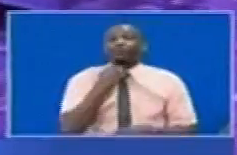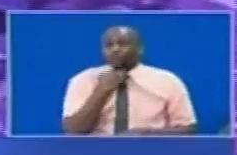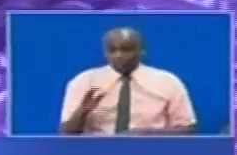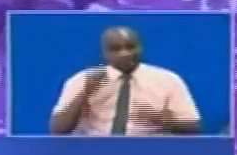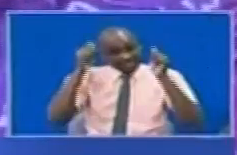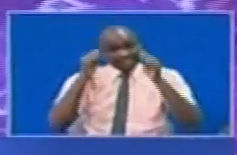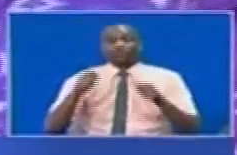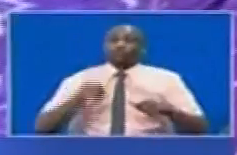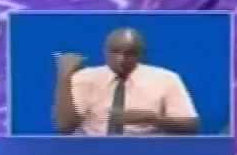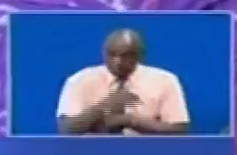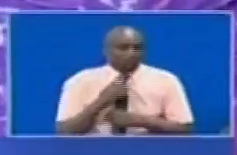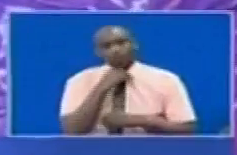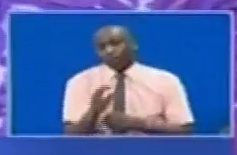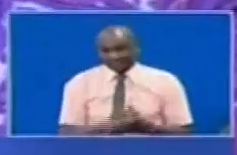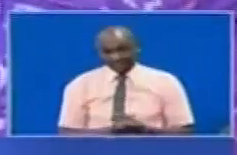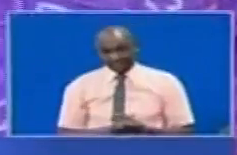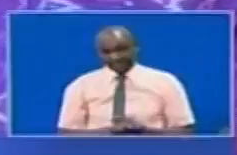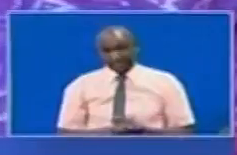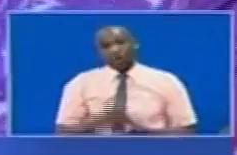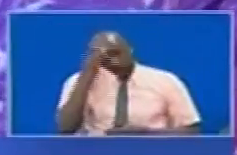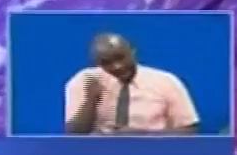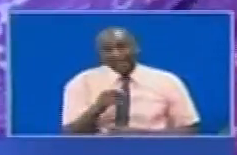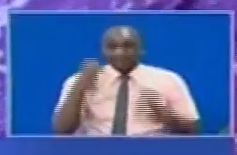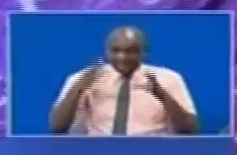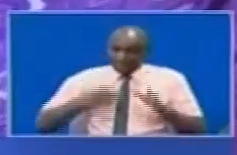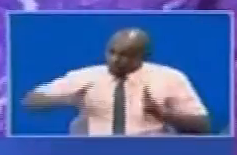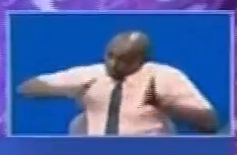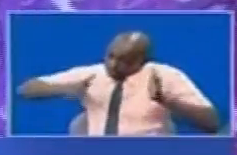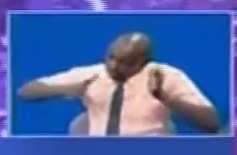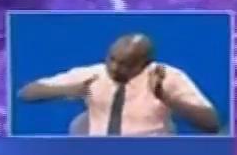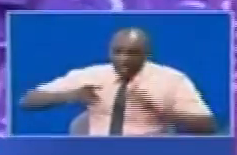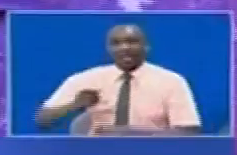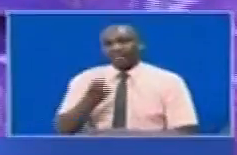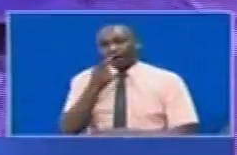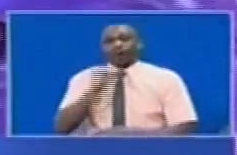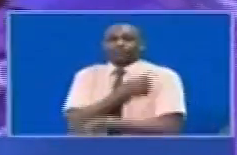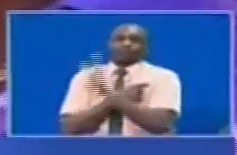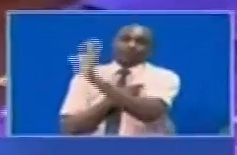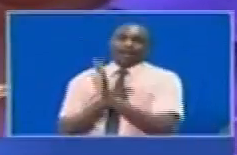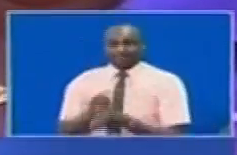mgomo ya madaktari ikwi. Kwa ajili sasa watu wengi wanaenda kutafuta dawa huu.